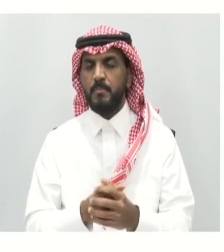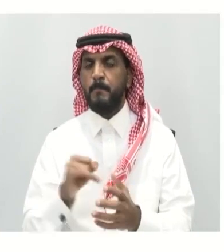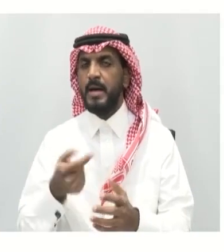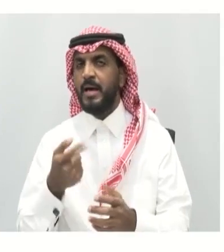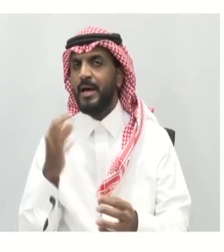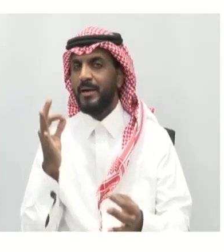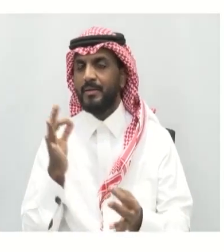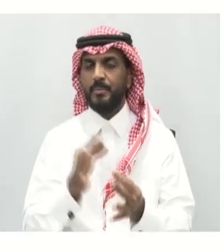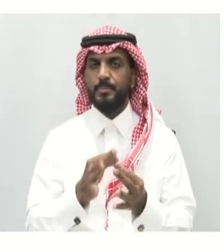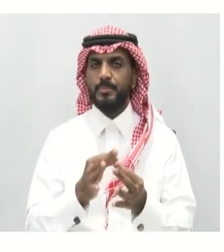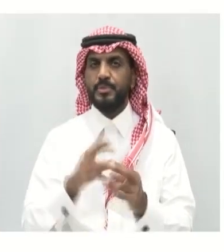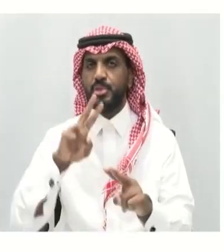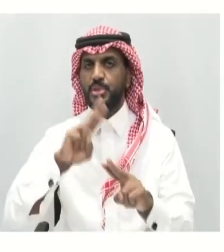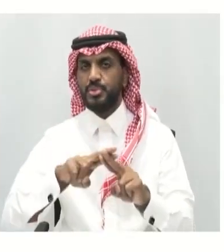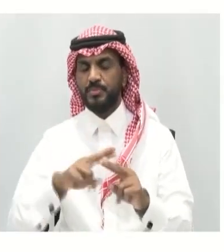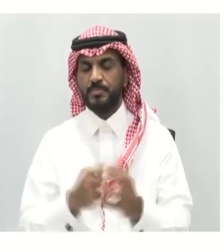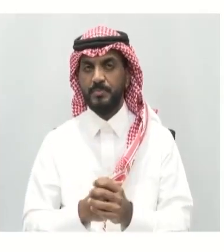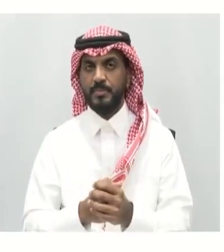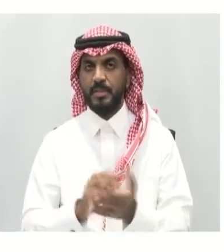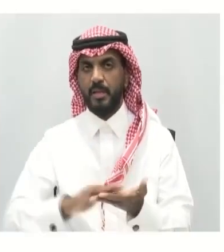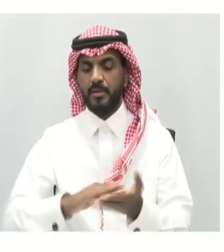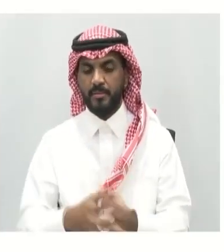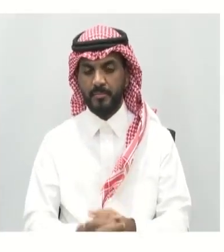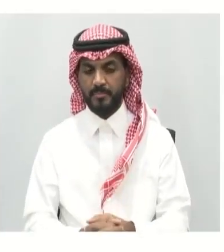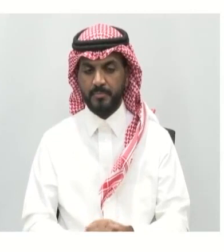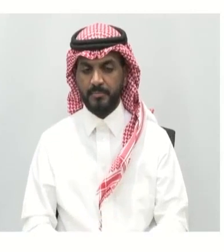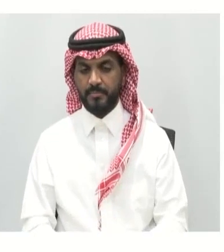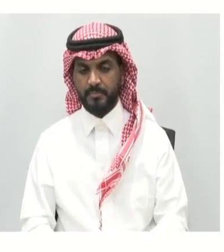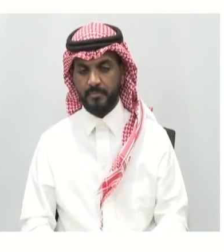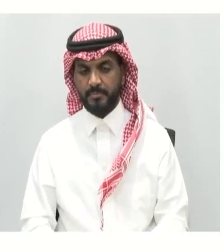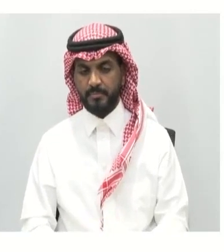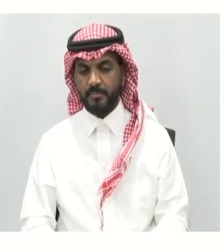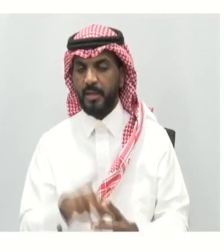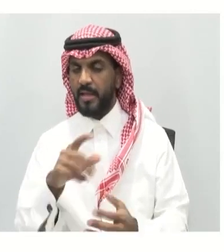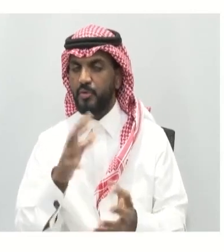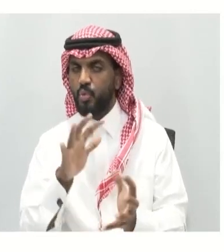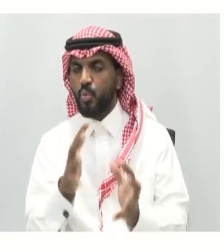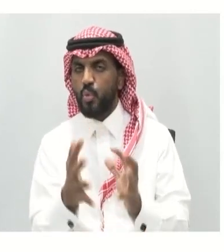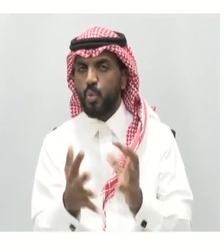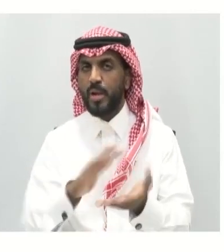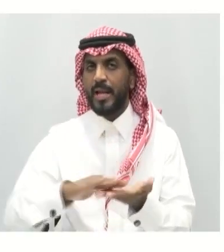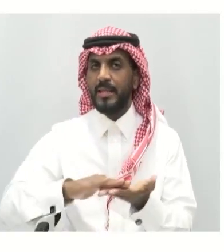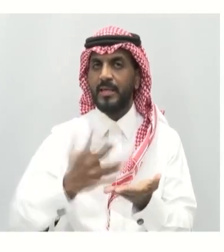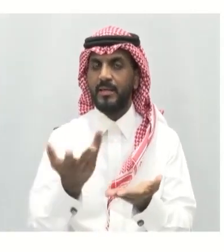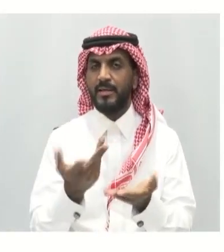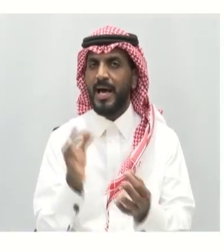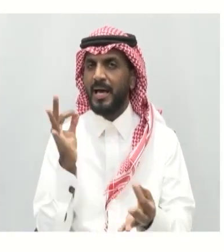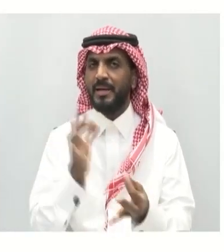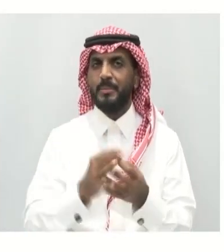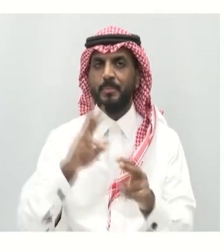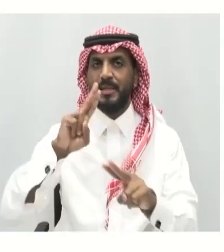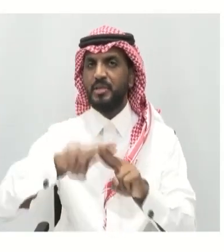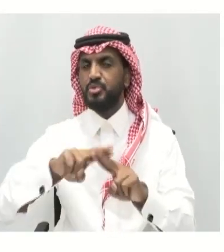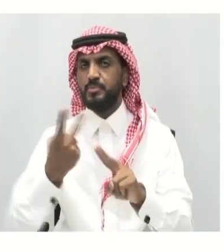اقرب نجم الى الارض هذه الكره الارضيه اقرب نجم لنا وش